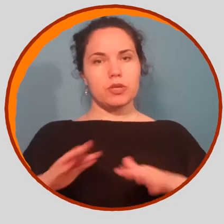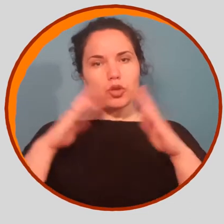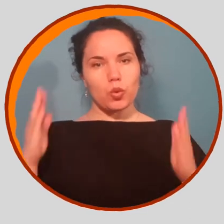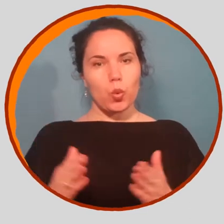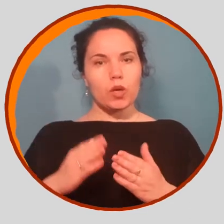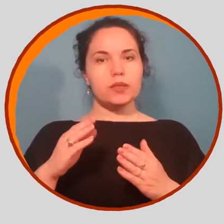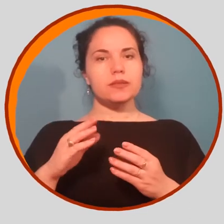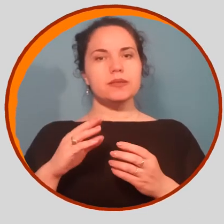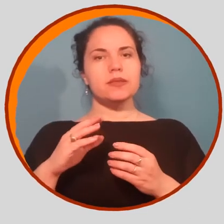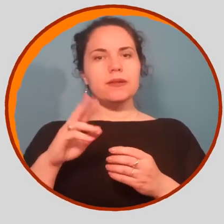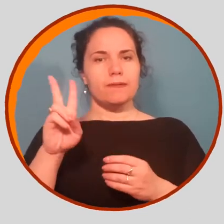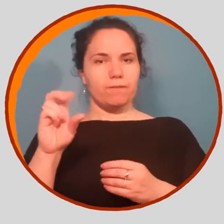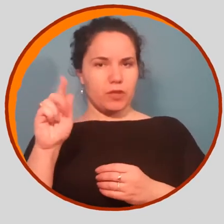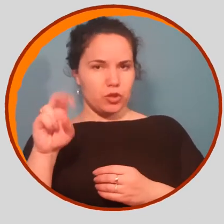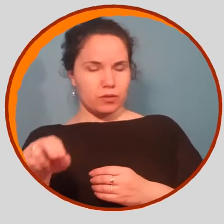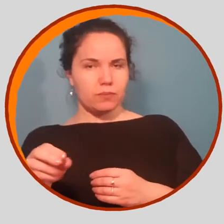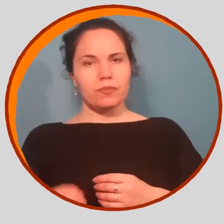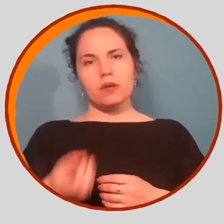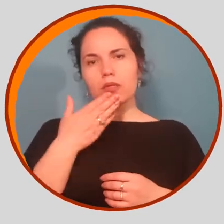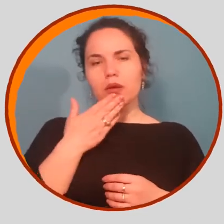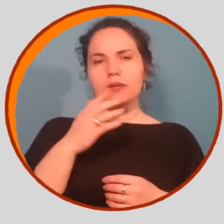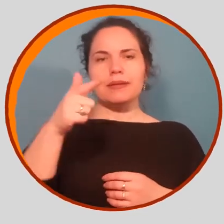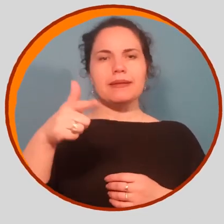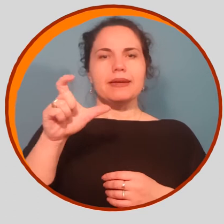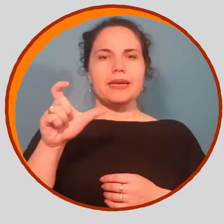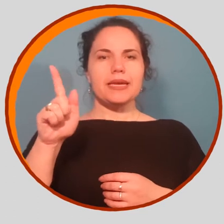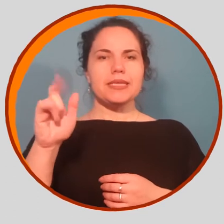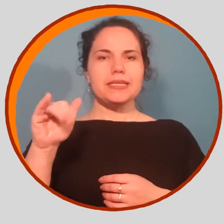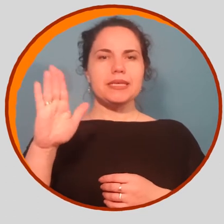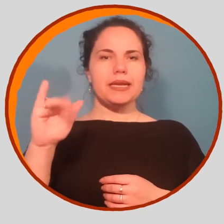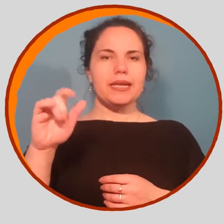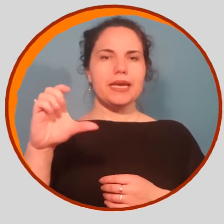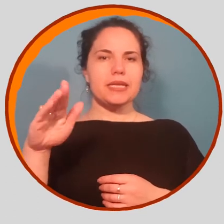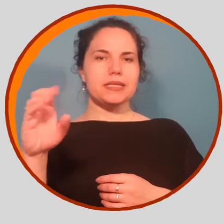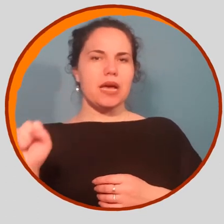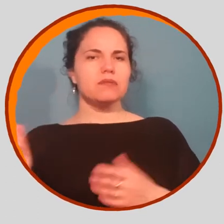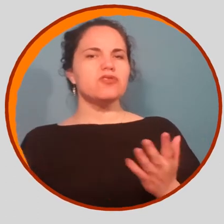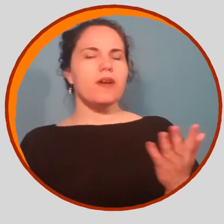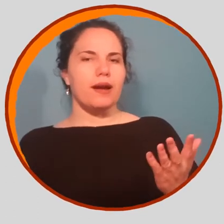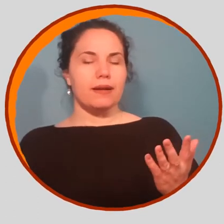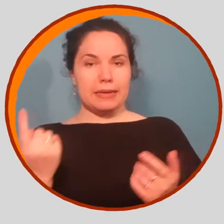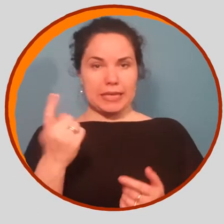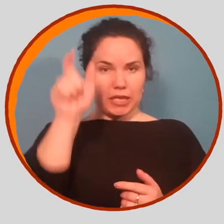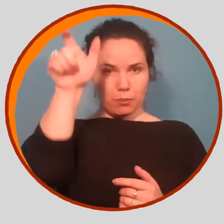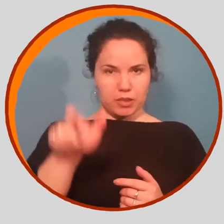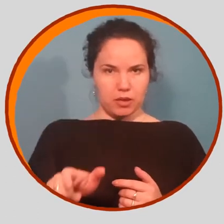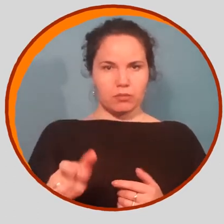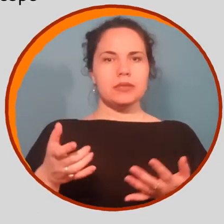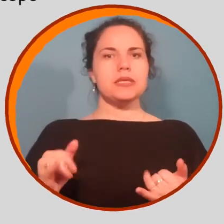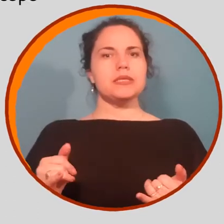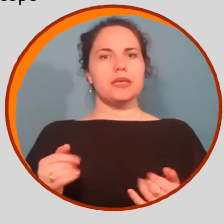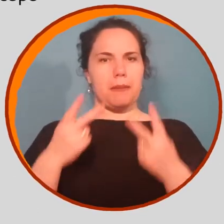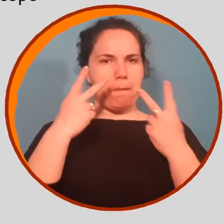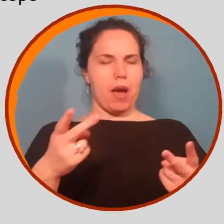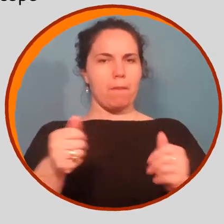gjithë në të njëjtën mënyrë? Po, dhe në fakt qëllimi i këtyre podcasteve është që të rritet reziliencia e individit dhe i familjeve. Ky